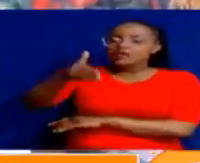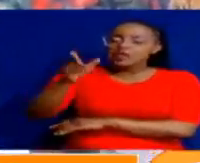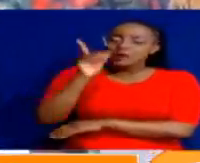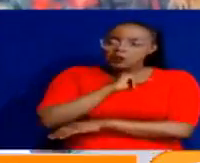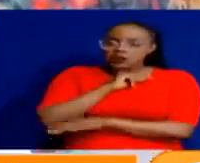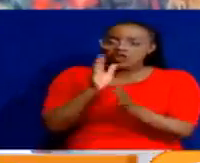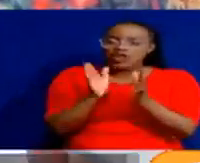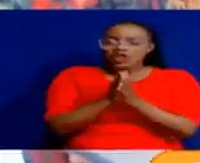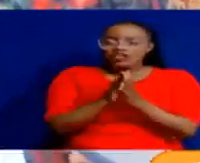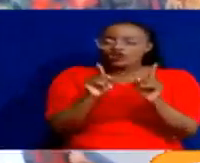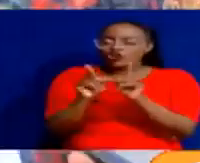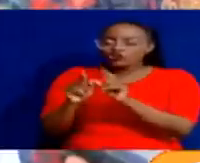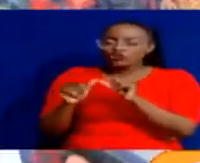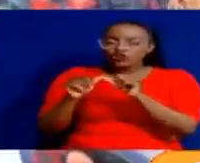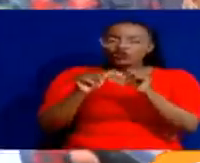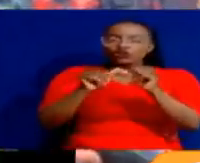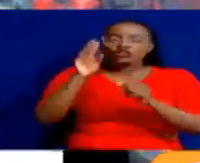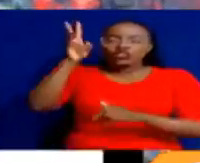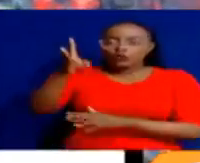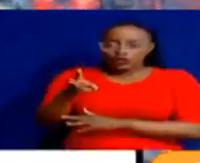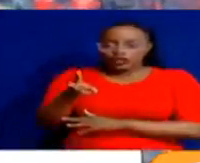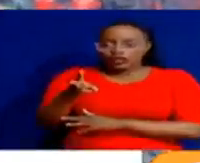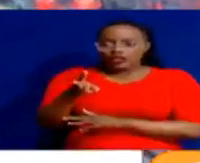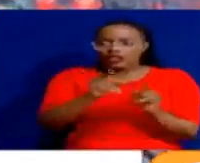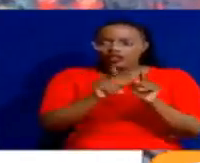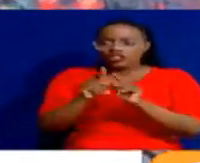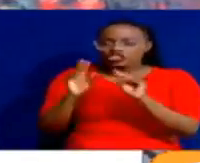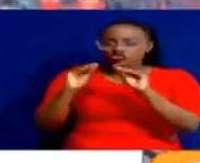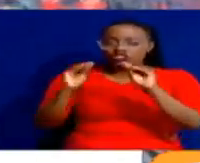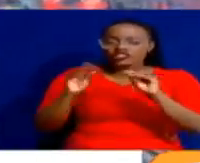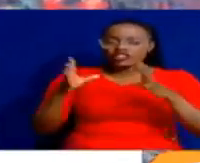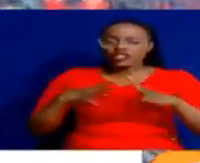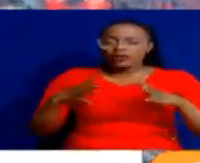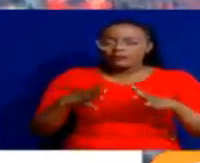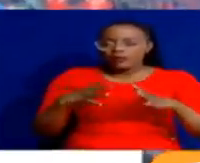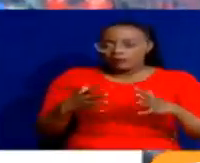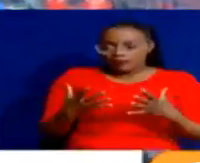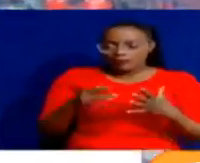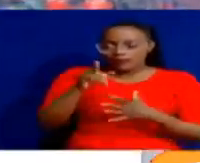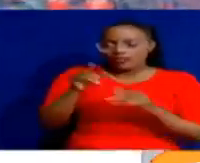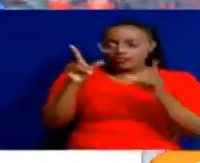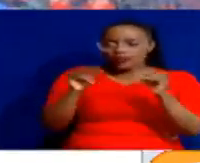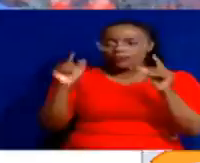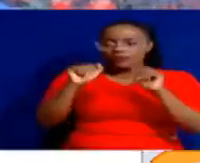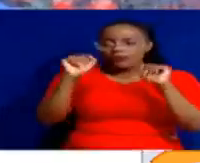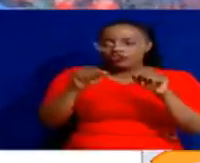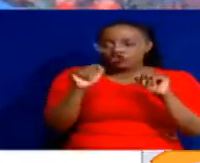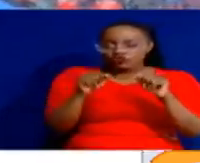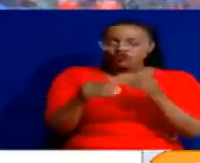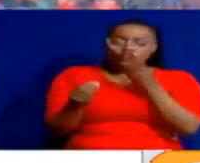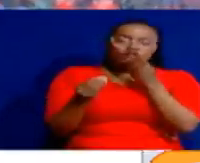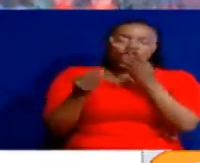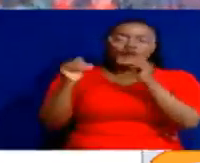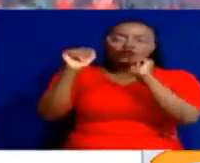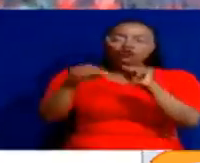pia, na tutaendelea kuweza kuwafundisha pia ili ujumbe huu uweze